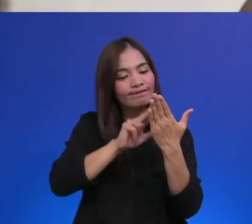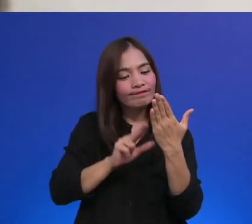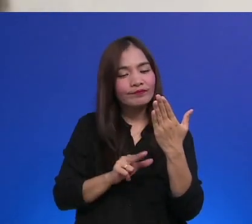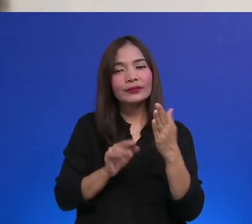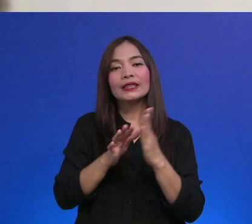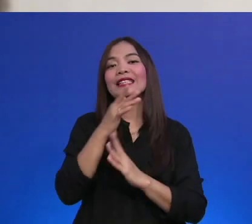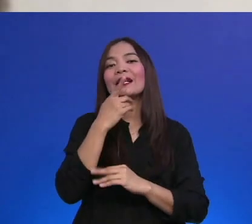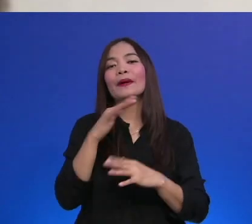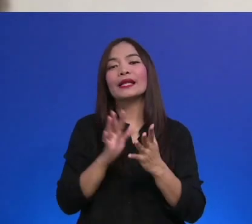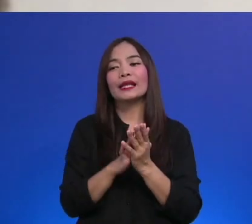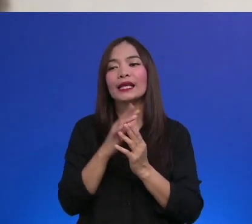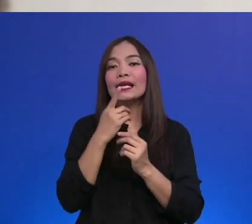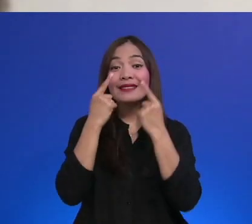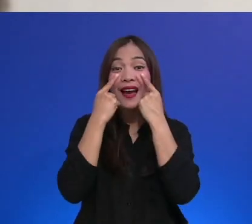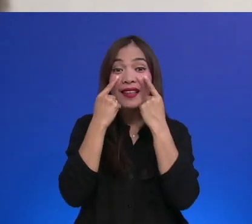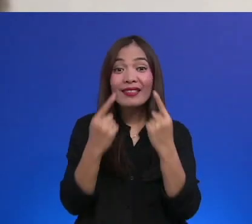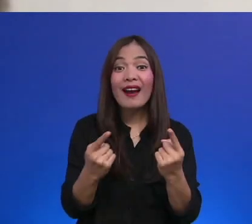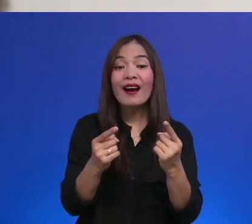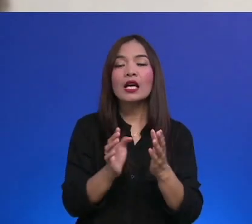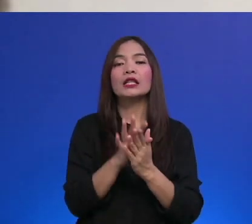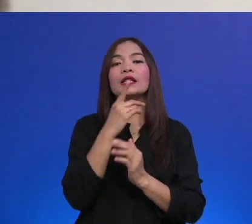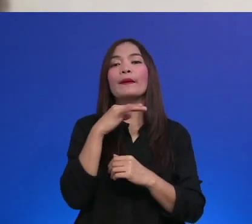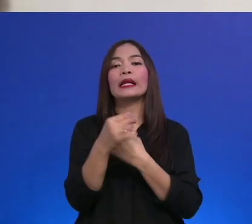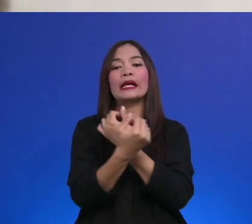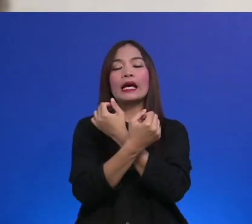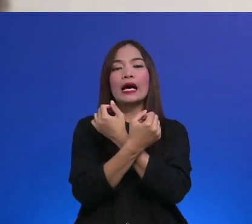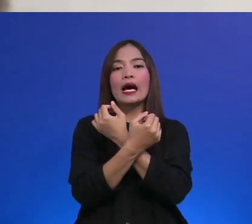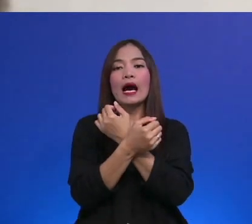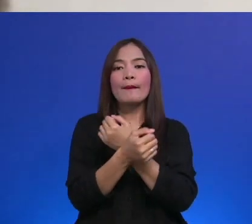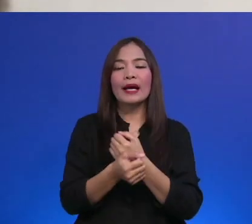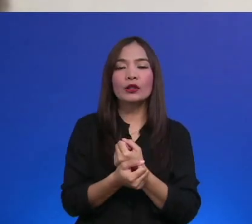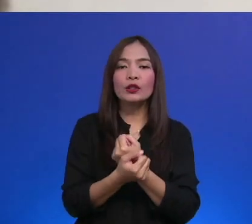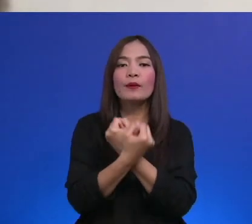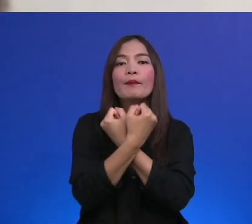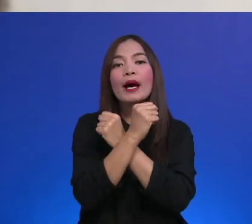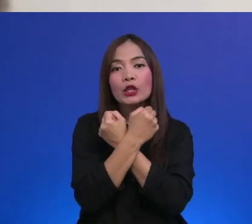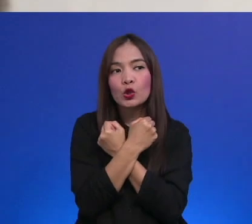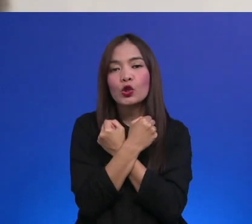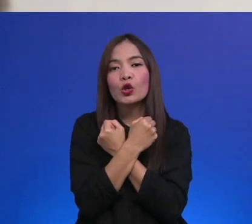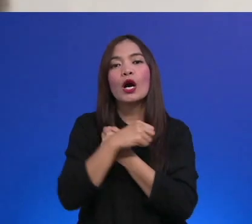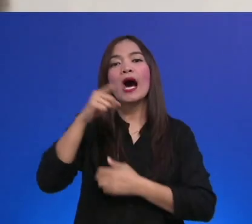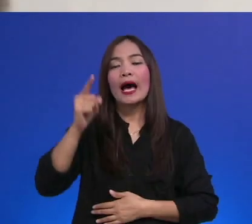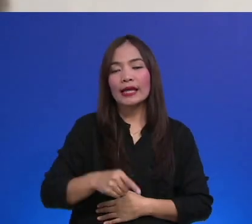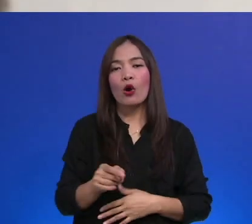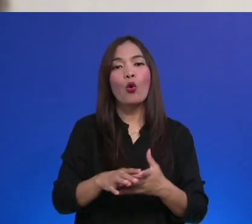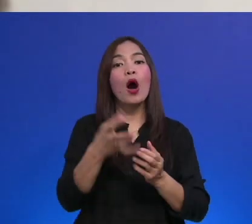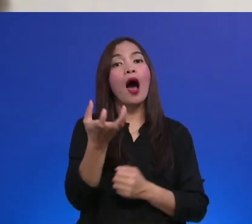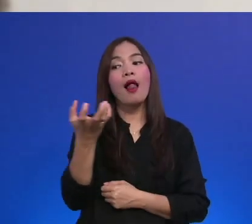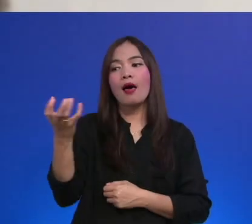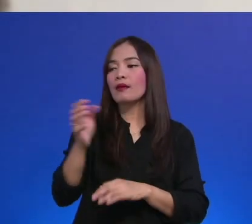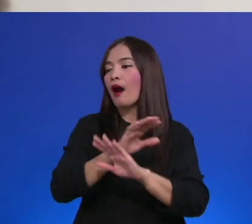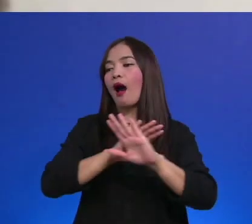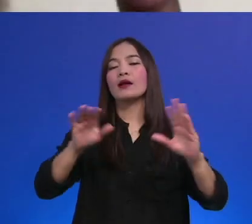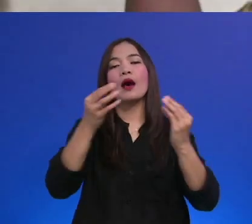diwujudkan dalam bentuk patung atau benda tidak ada benda yang bisa mewakili